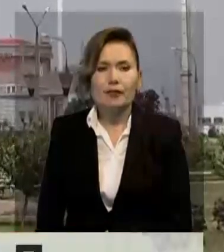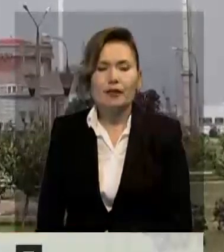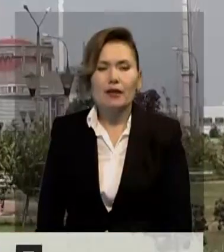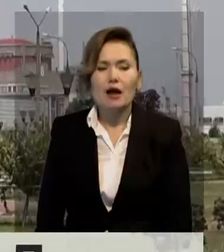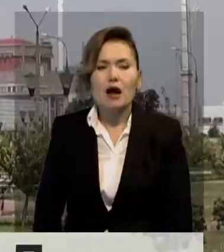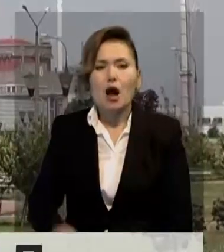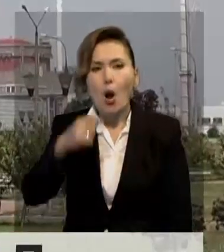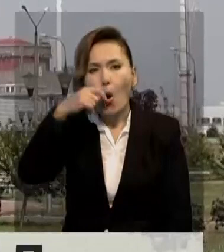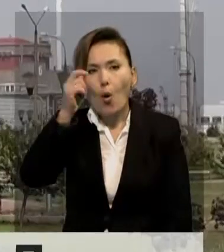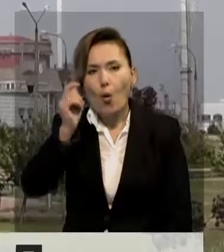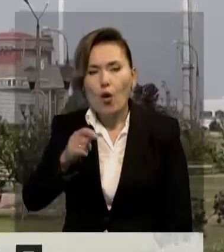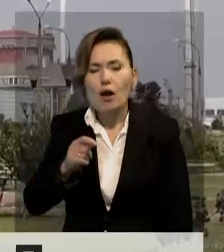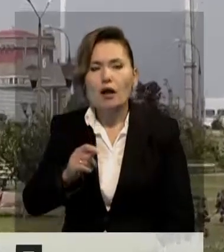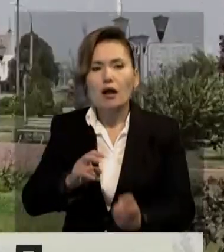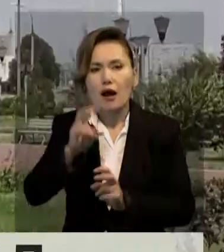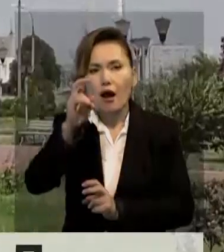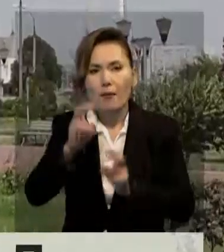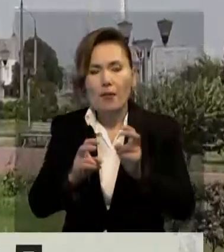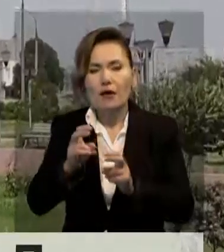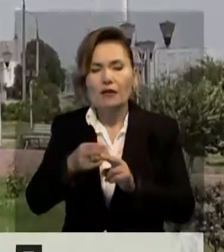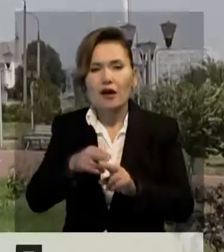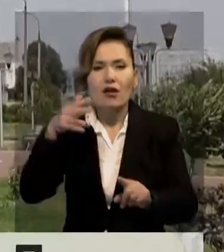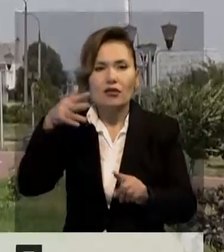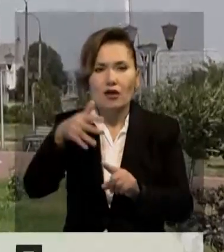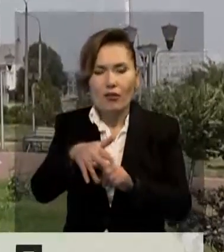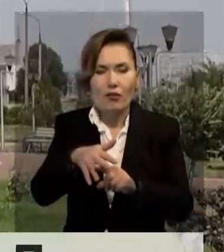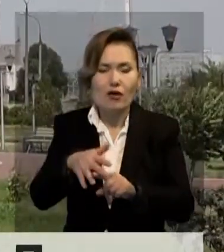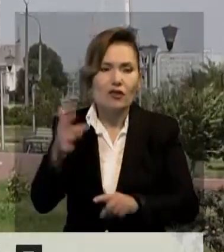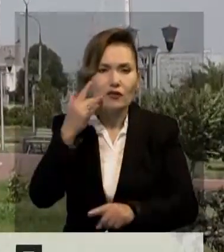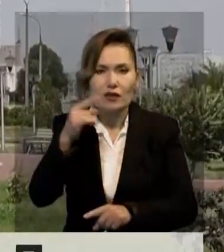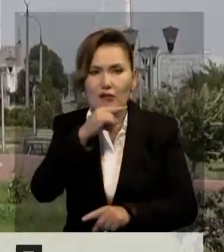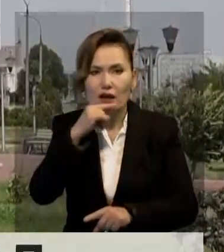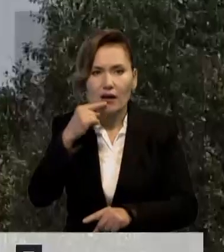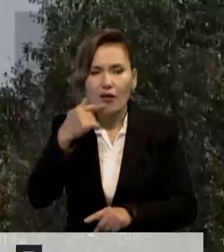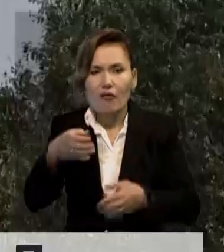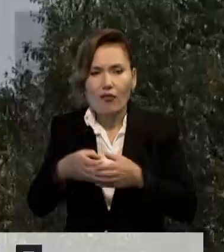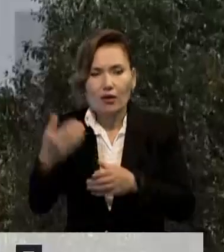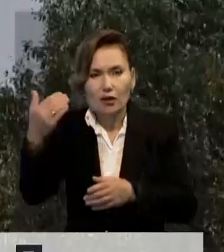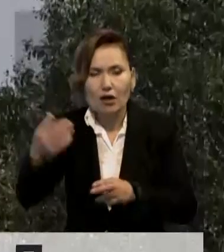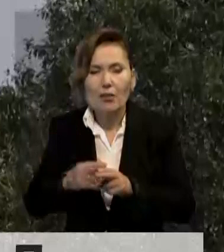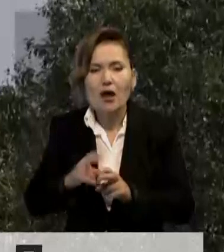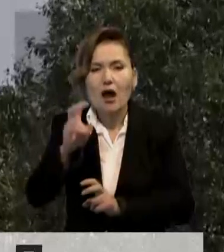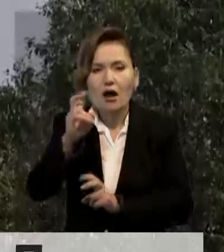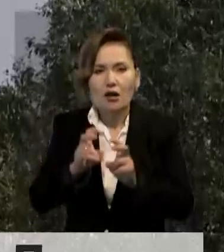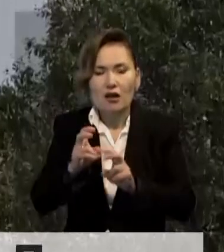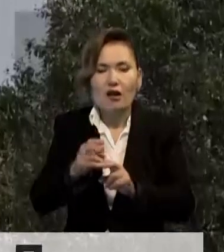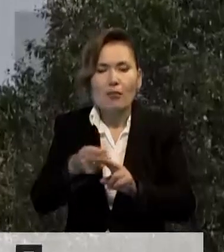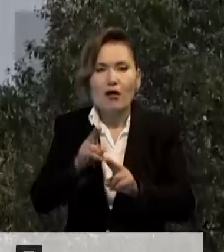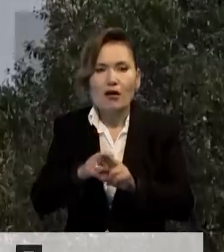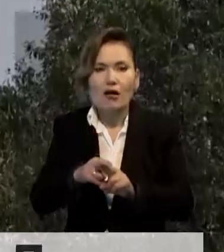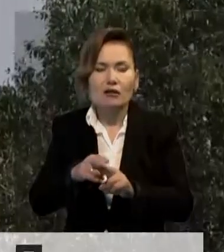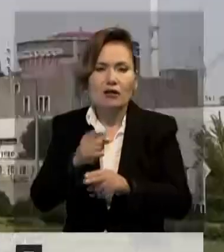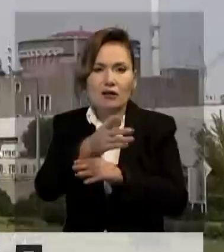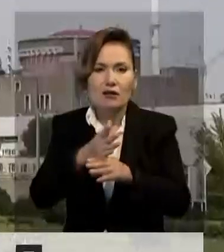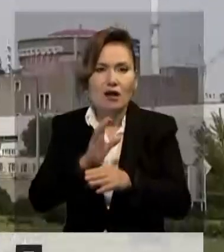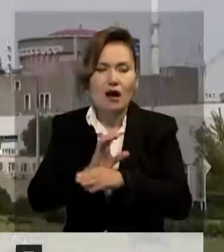Запорожье атом электр станциясы үздіксіз атқыланып жатыр. Жақында ғана зауыттың жанына бірнеше снаряд түсті. Украина билігі төтенше